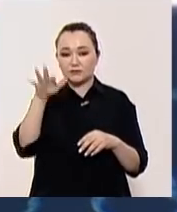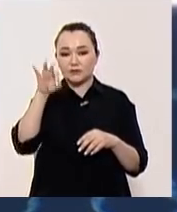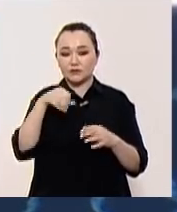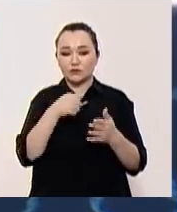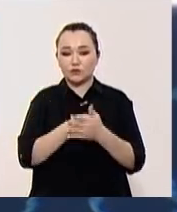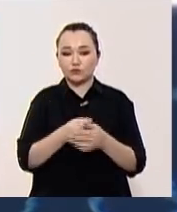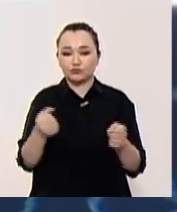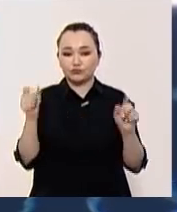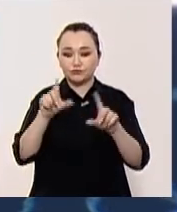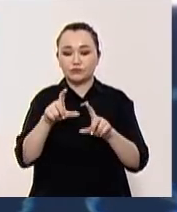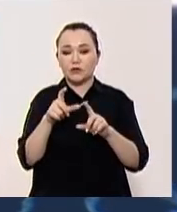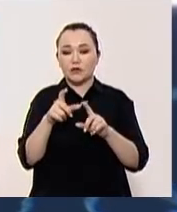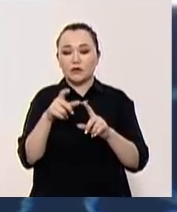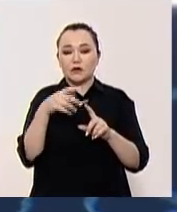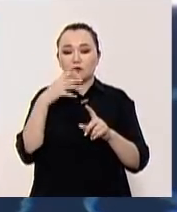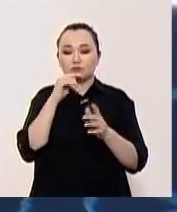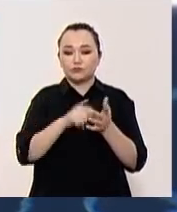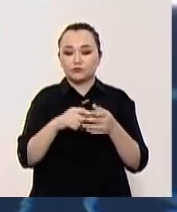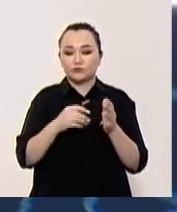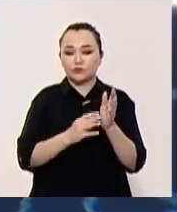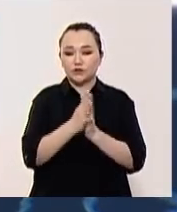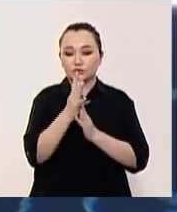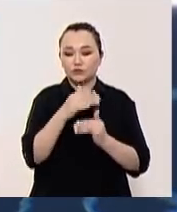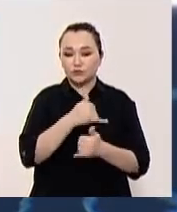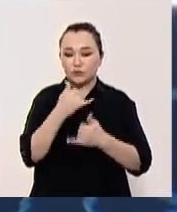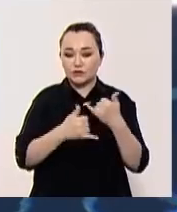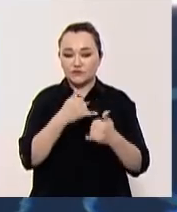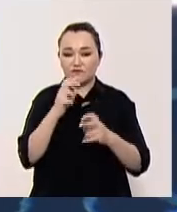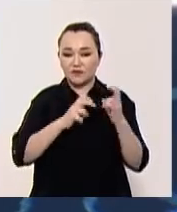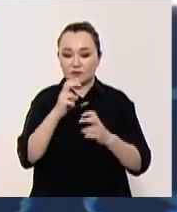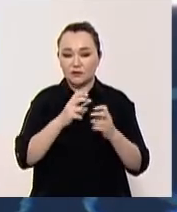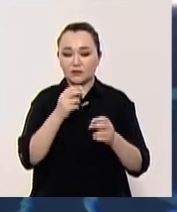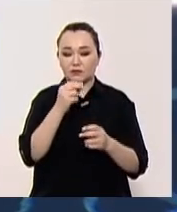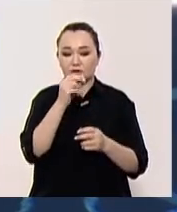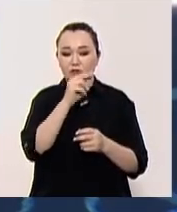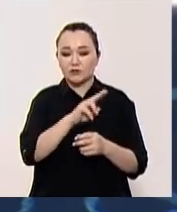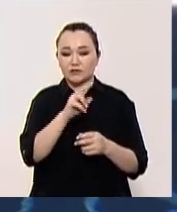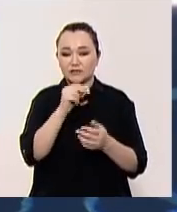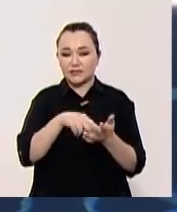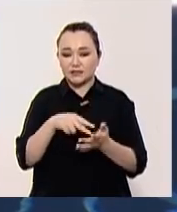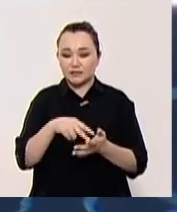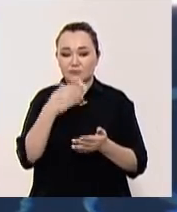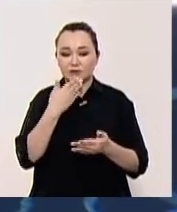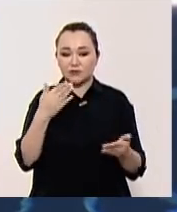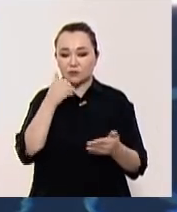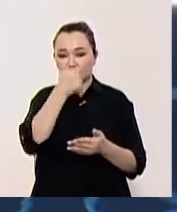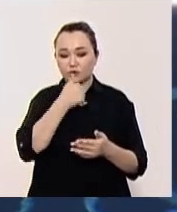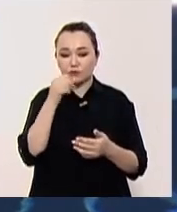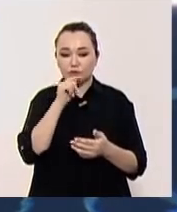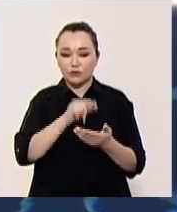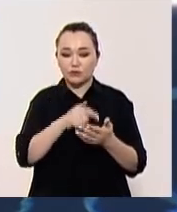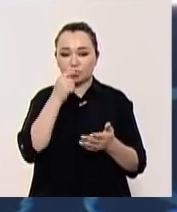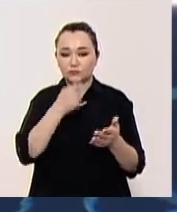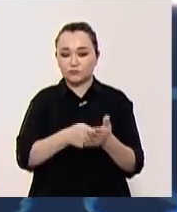дейін шарықтап шыға келген. Ал құс өсіруші фермерлер мұны азықтың қымбаттауымен түсіндіреді. Себебі соңғы 3 жылда тауықтарға беретін